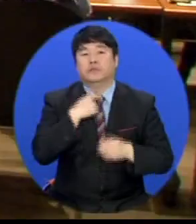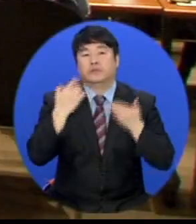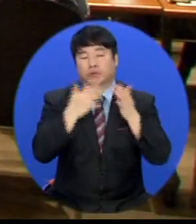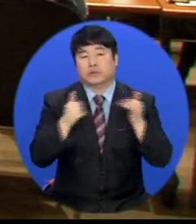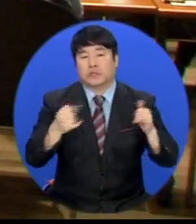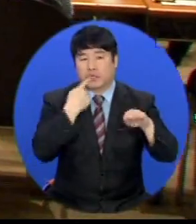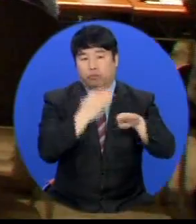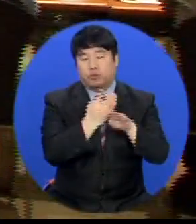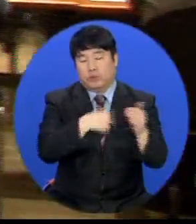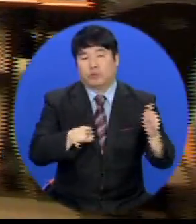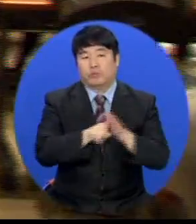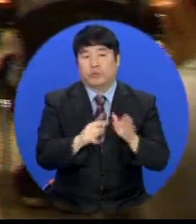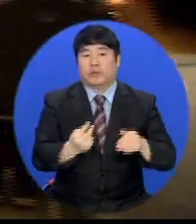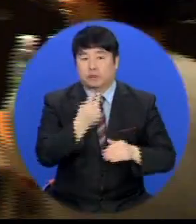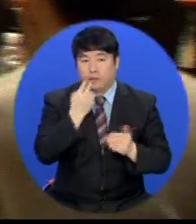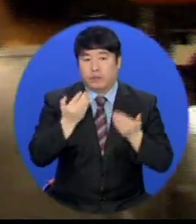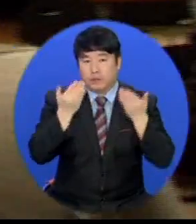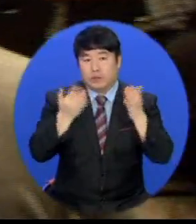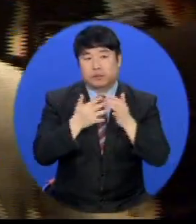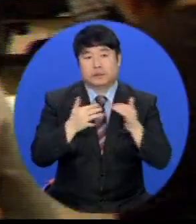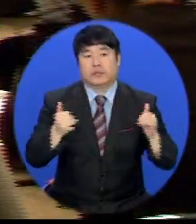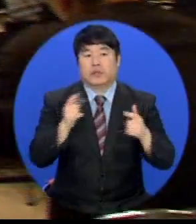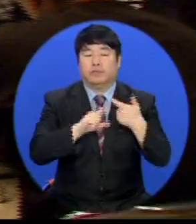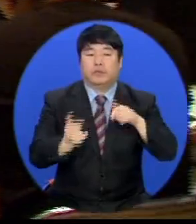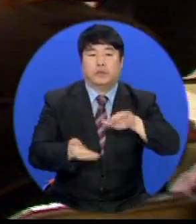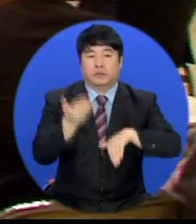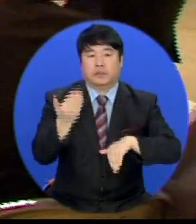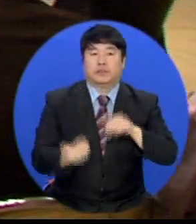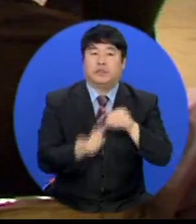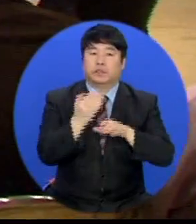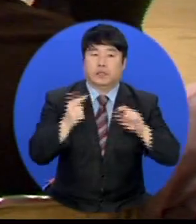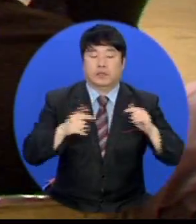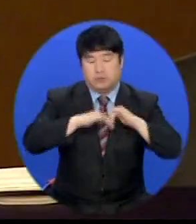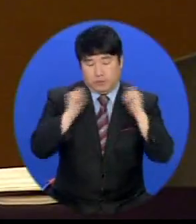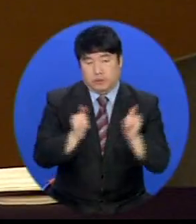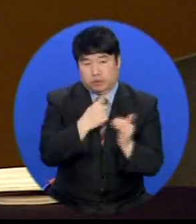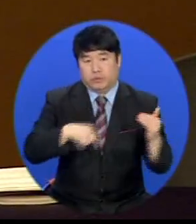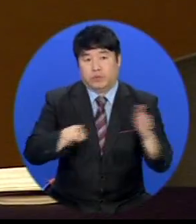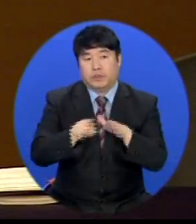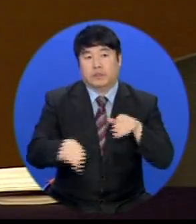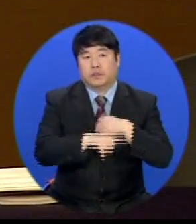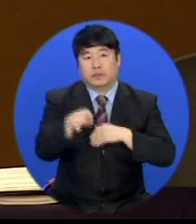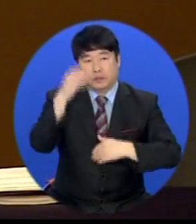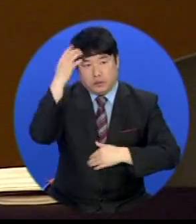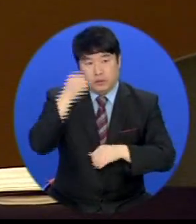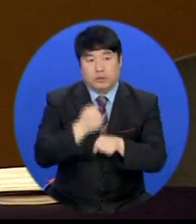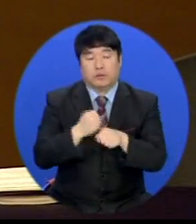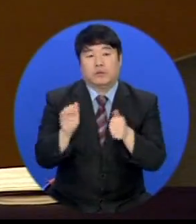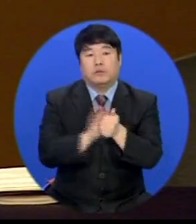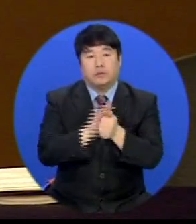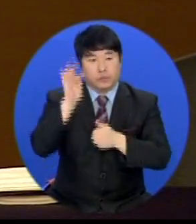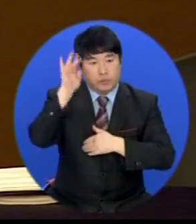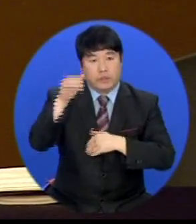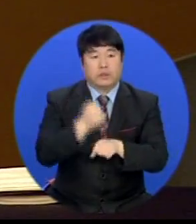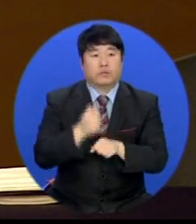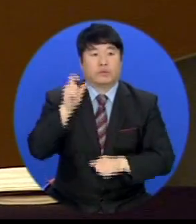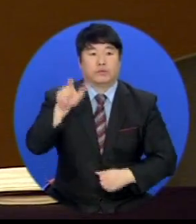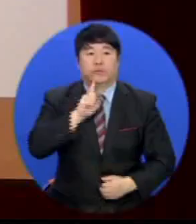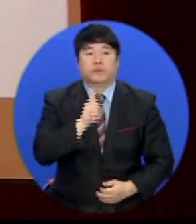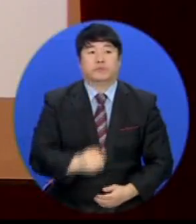위해 목숨을 바친 열사들이 더 이상 나오지 않는 사회를 위해 이들을 기억하고 추모해야 한다고